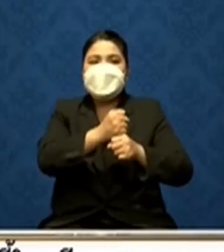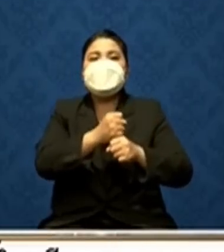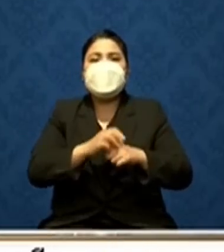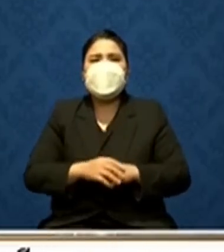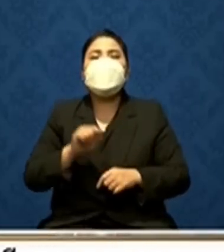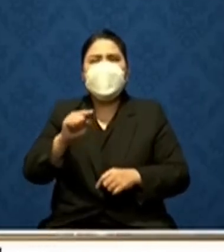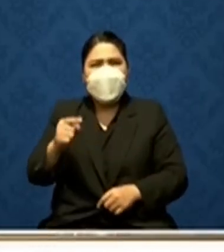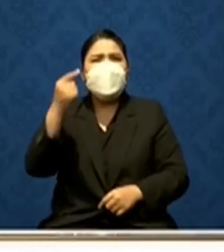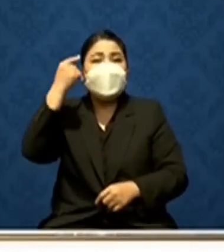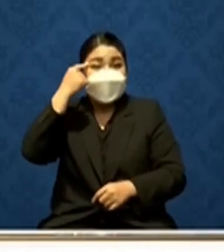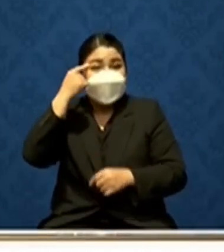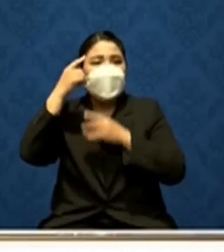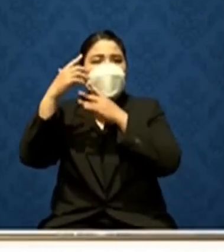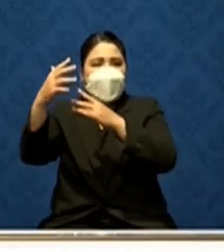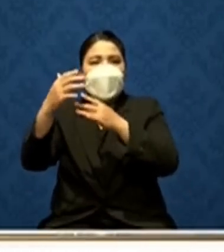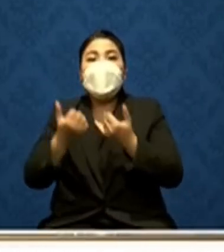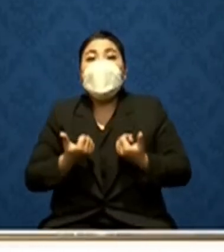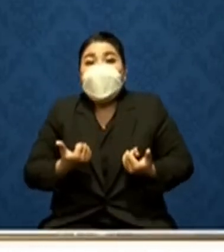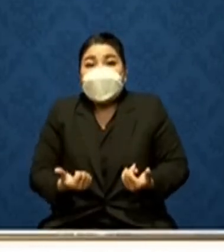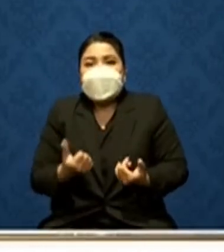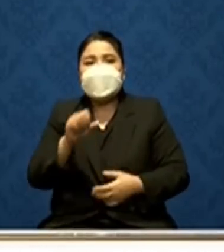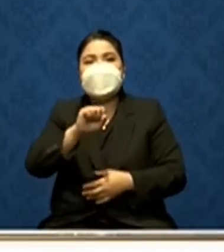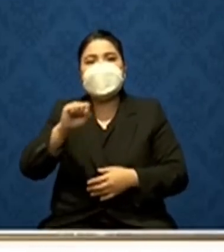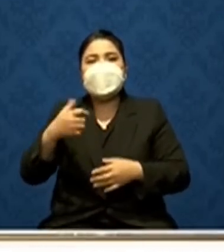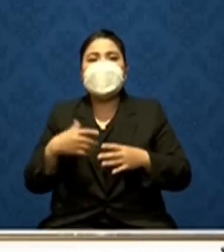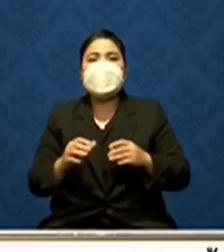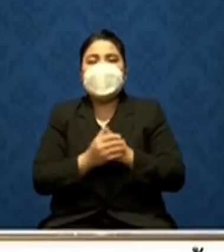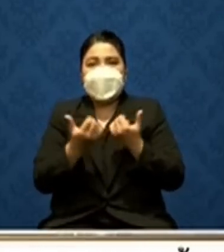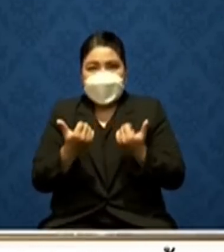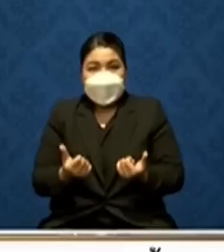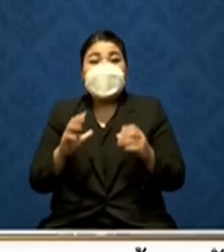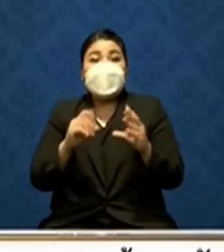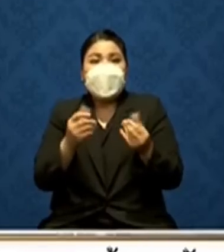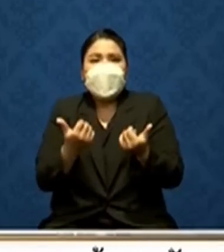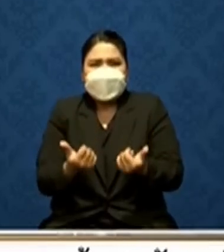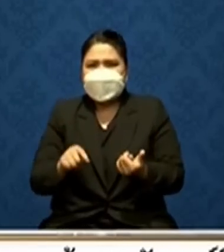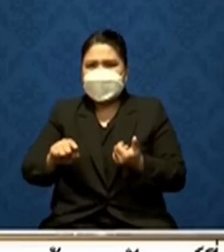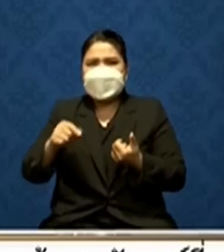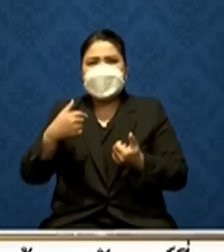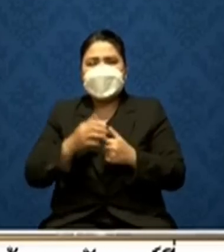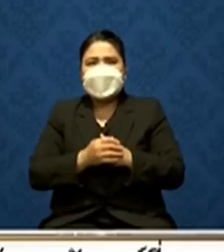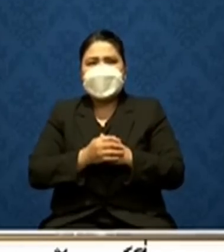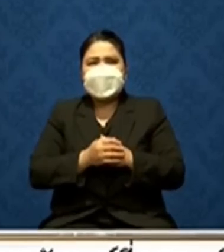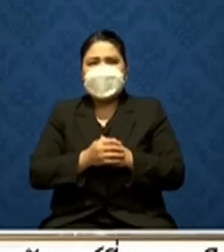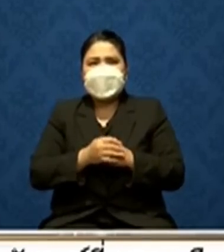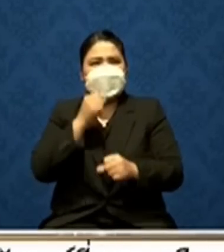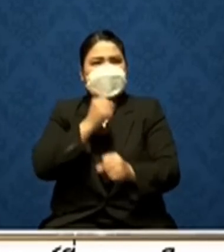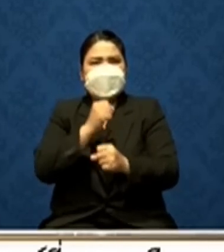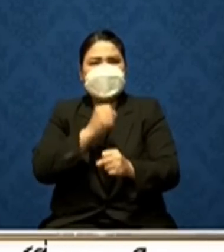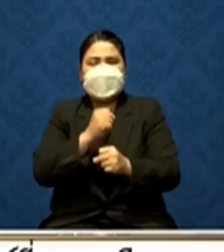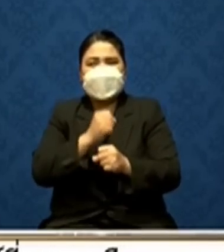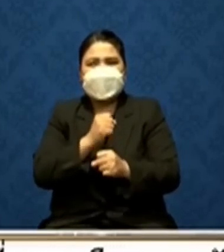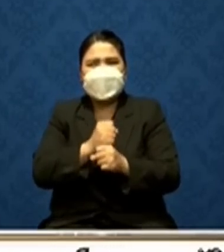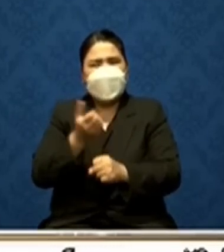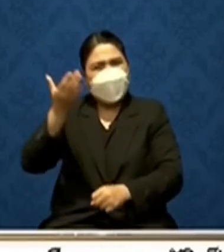บอกลึกๆครับว่ามติในสภาอย่างนี้จะสร้างปาฏิหาริย์ให้มันแตกต่างจากระบบเสียงข้าง